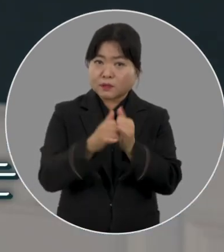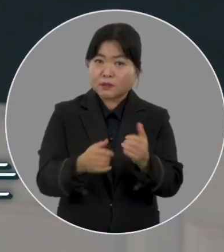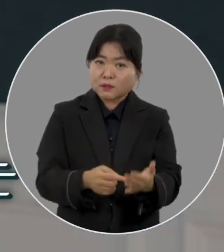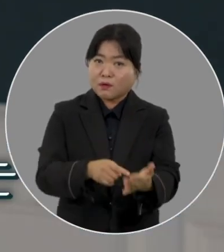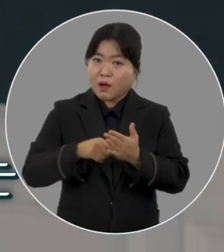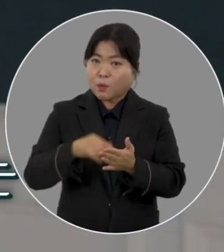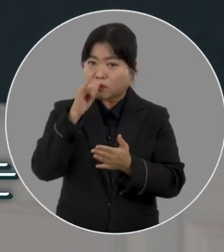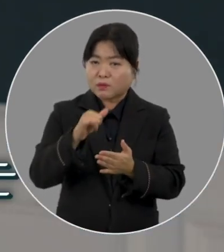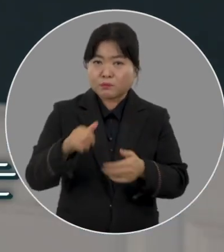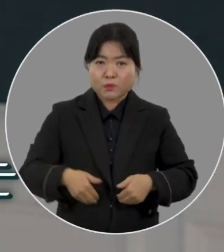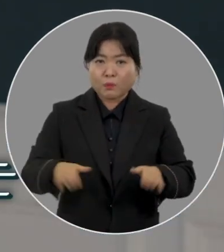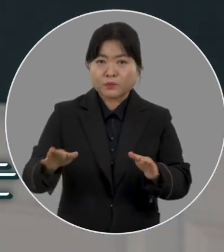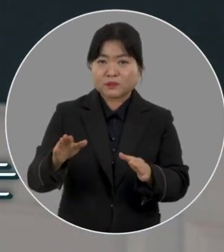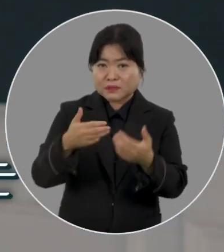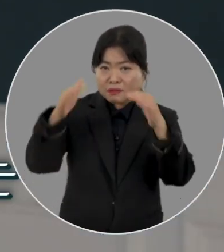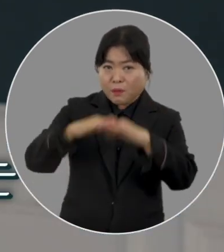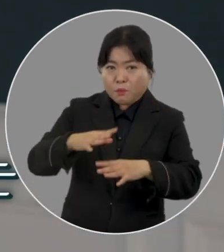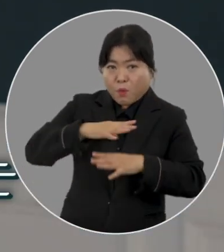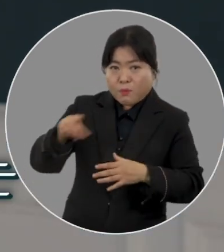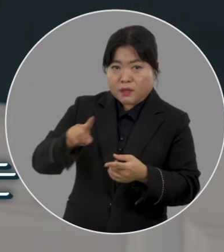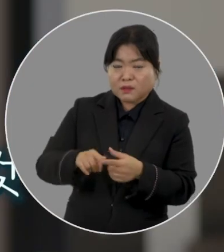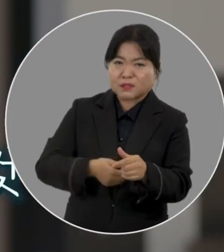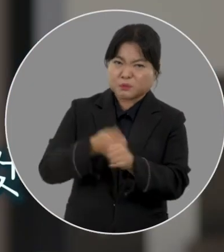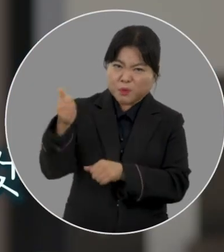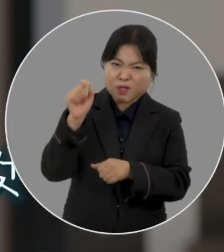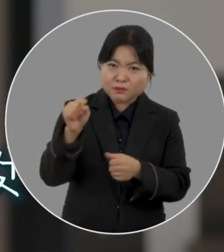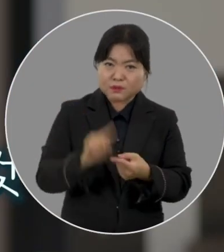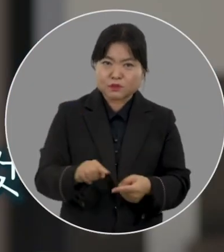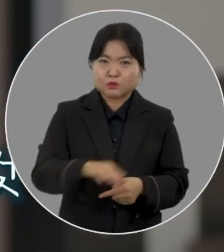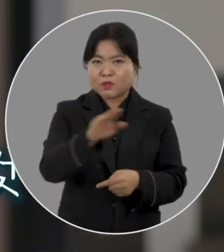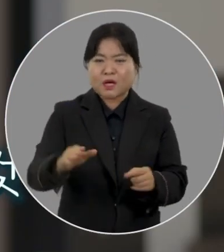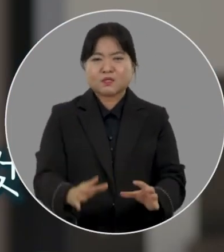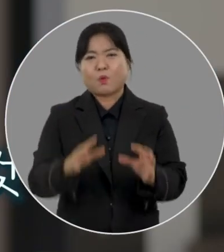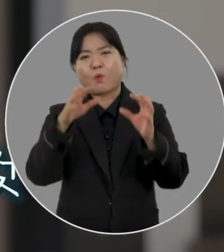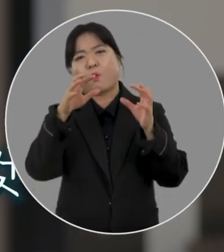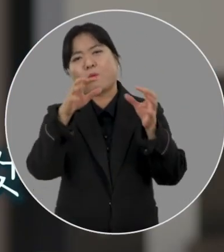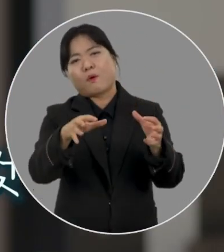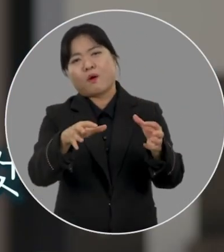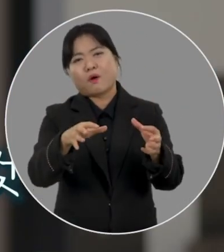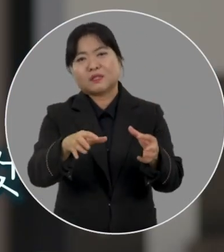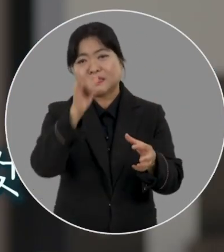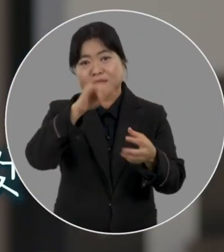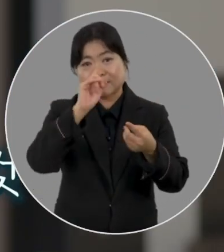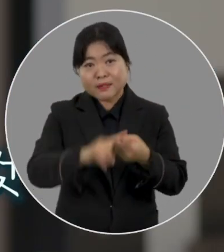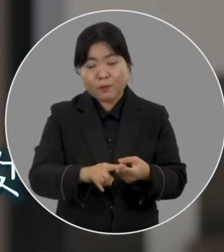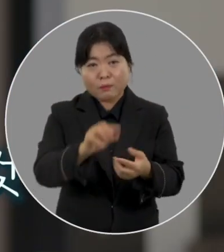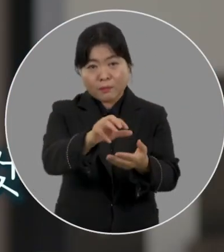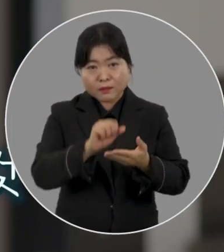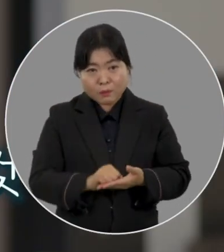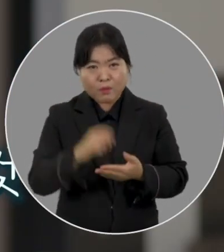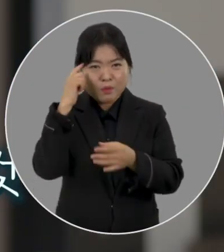이 불필요한 이슬람 포비아를 극복하는 것이 우리가 글로벌을 있는 그대로 바라보고